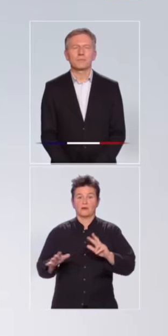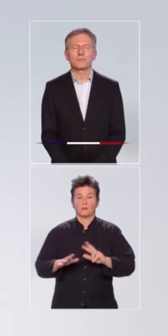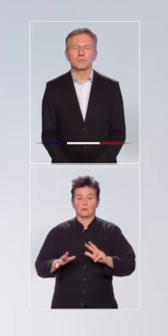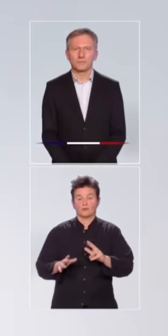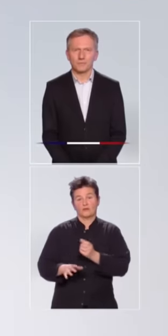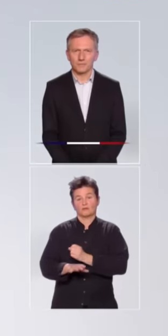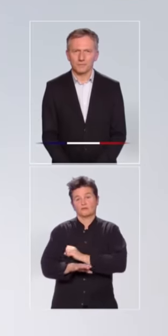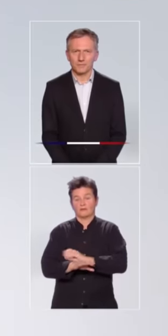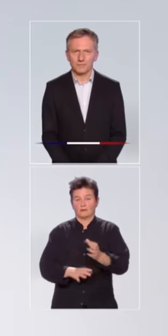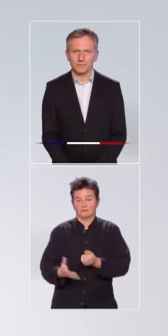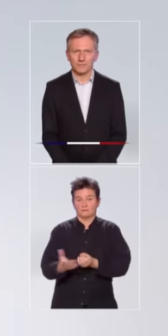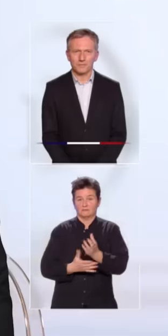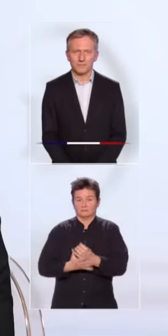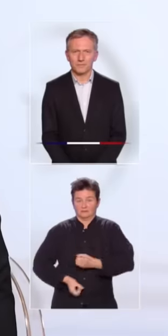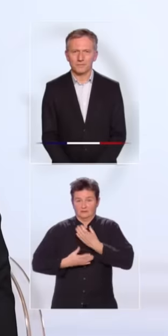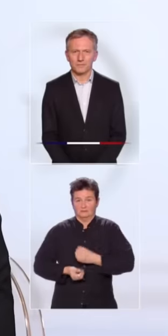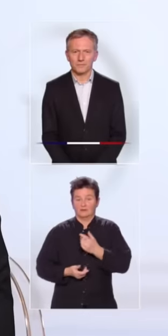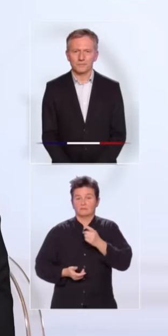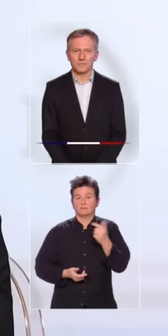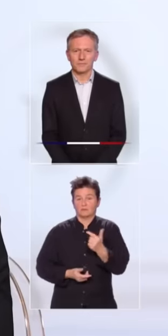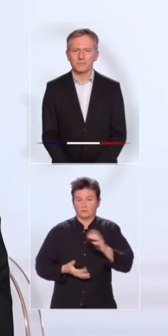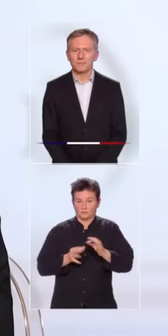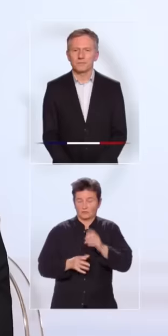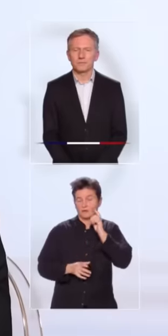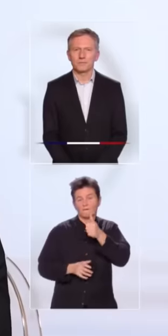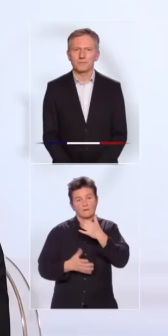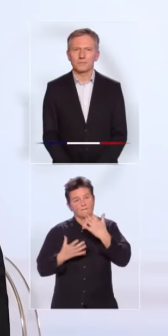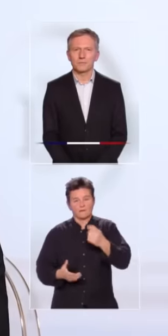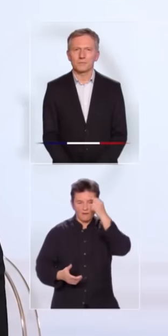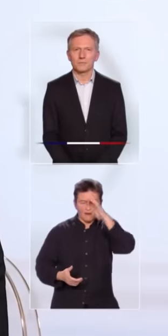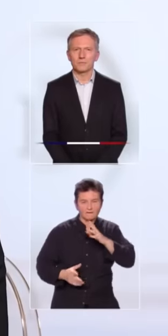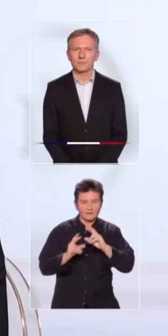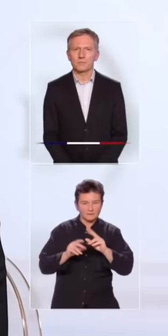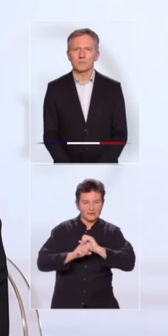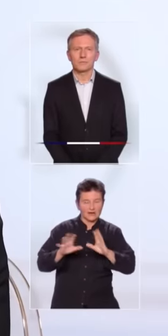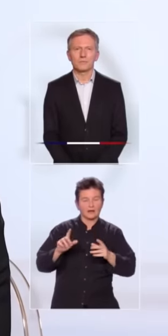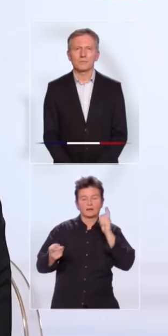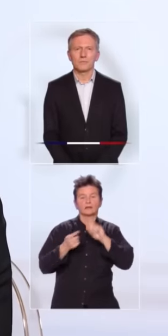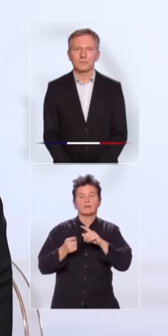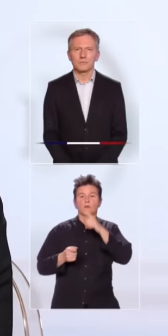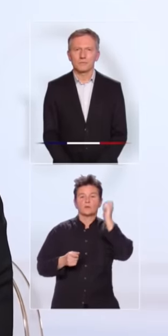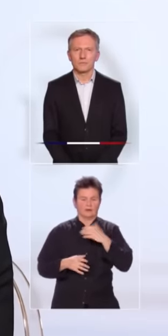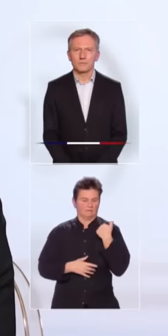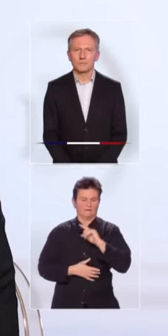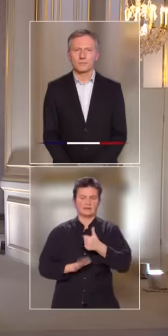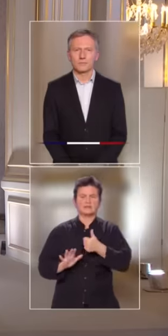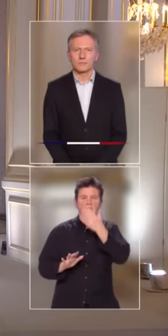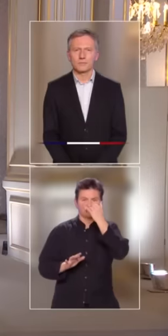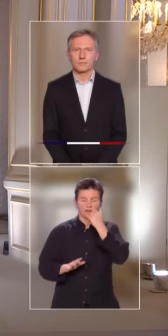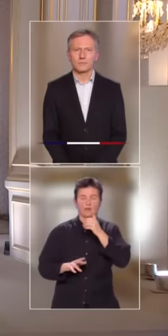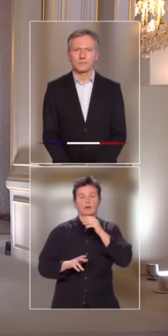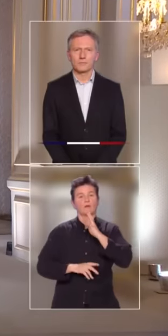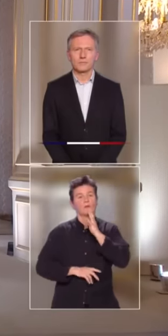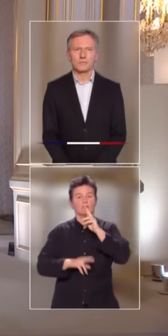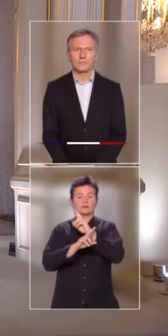pour clarifier votre position sur notre engagement aux côtés de l'Ukraine. Alors, le 26 février, après une conférence internationale,